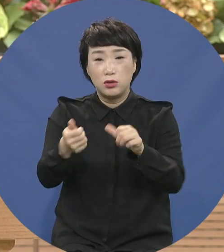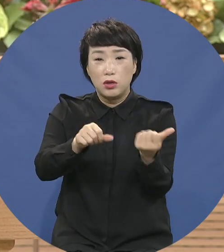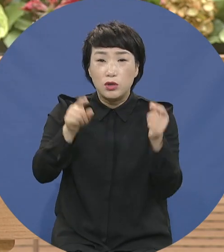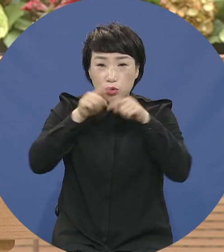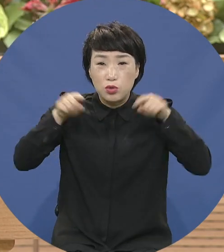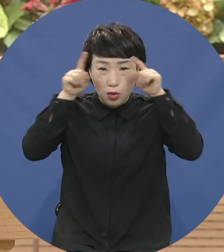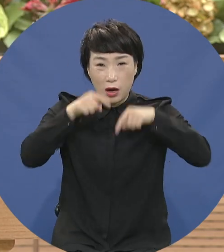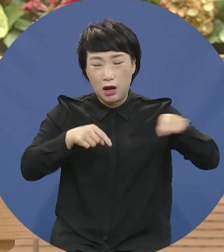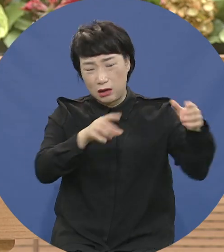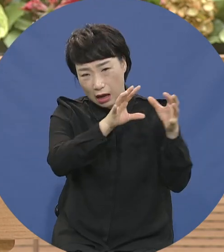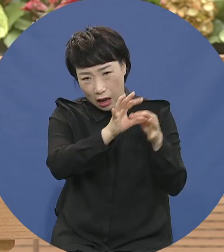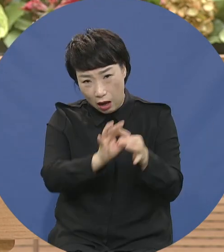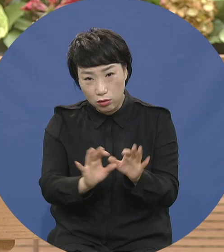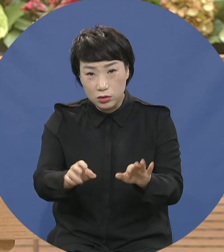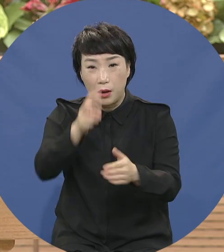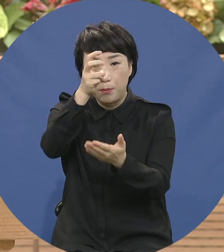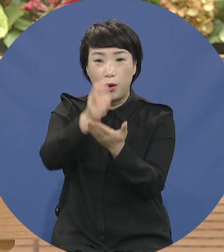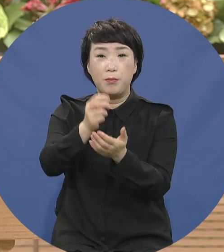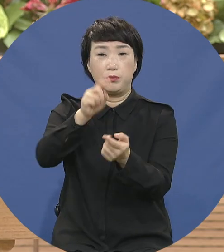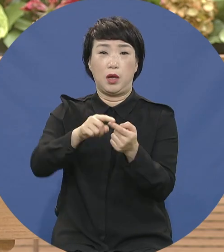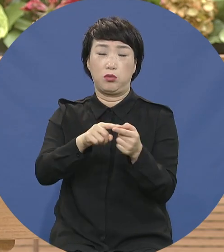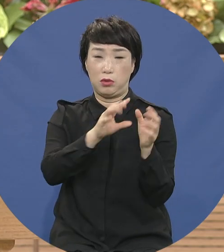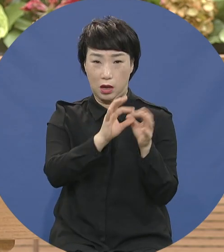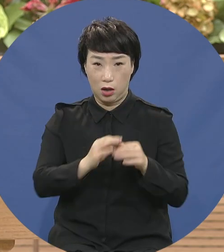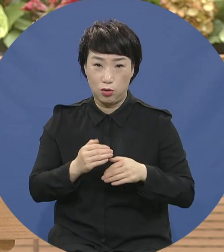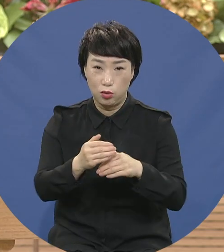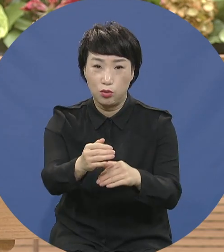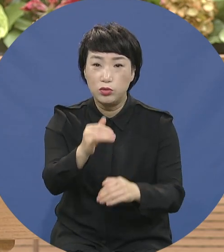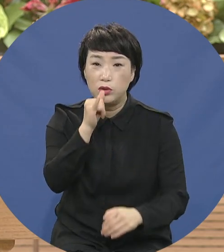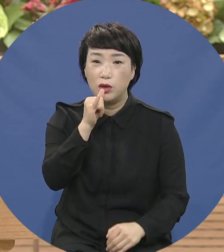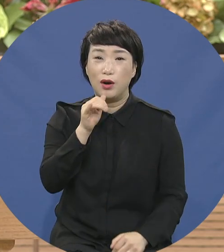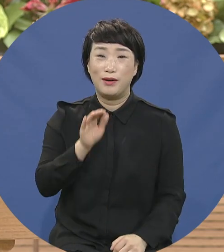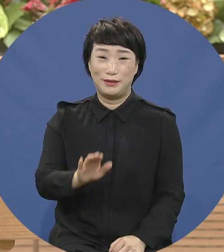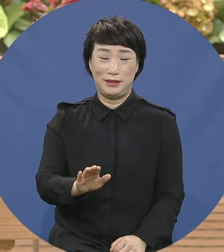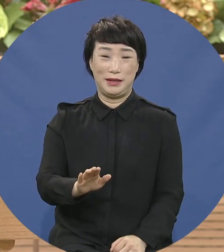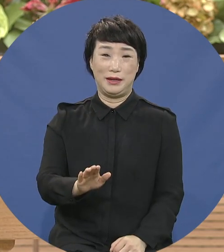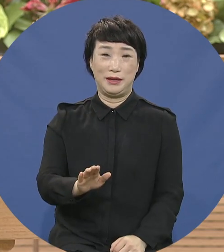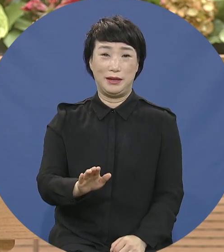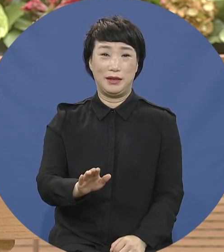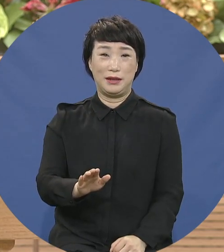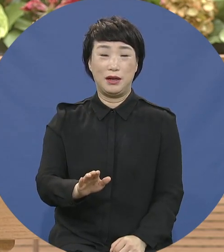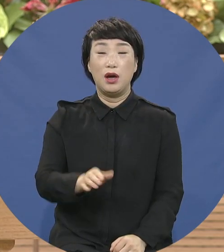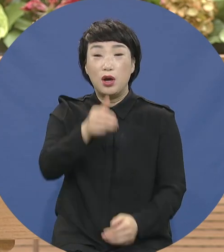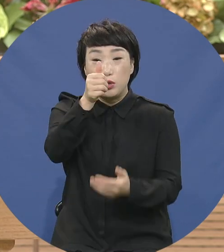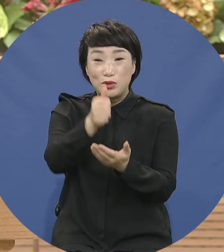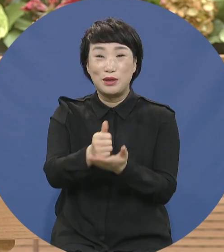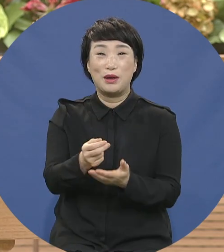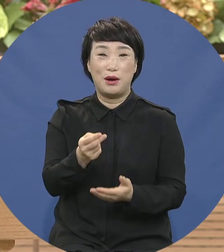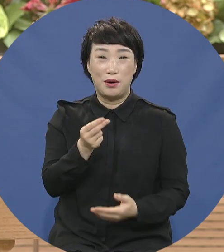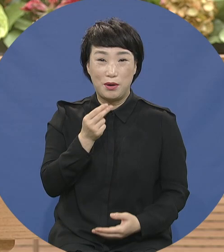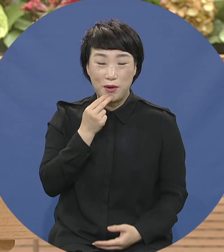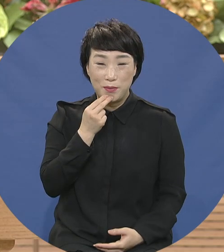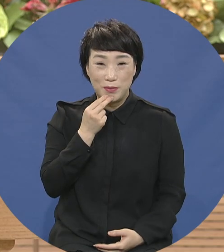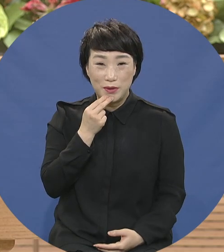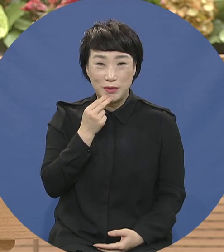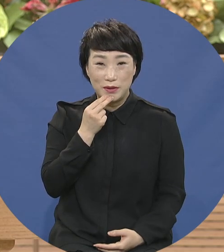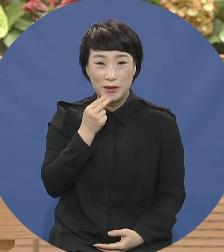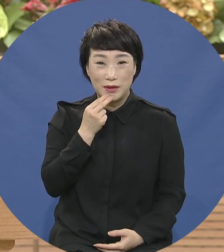지옥, 법대로 진행됩니다. 그런데 죄가